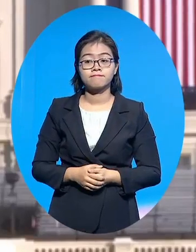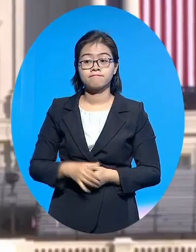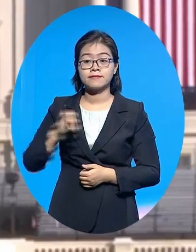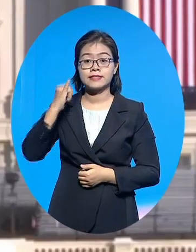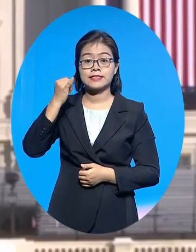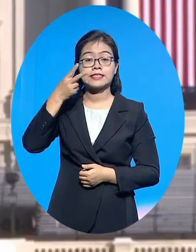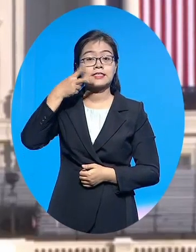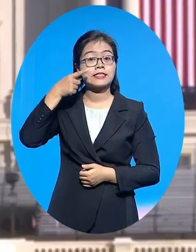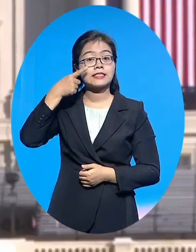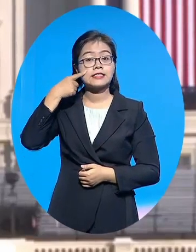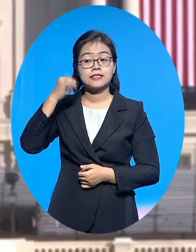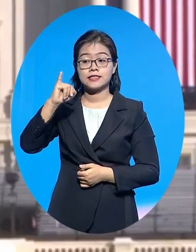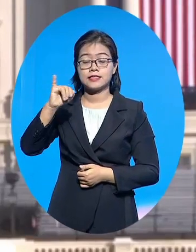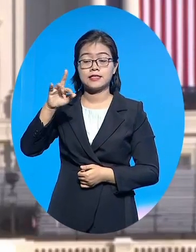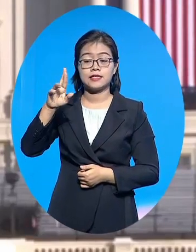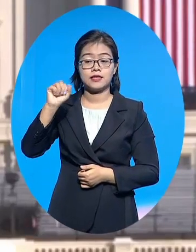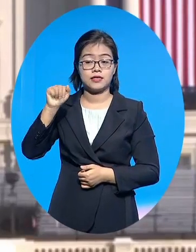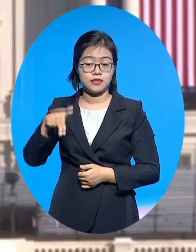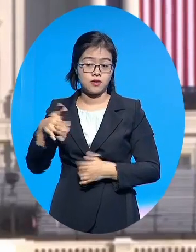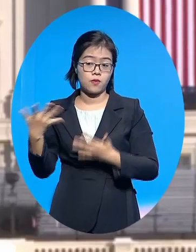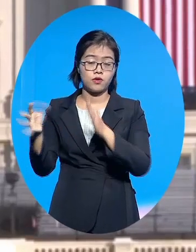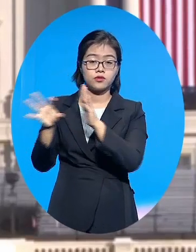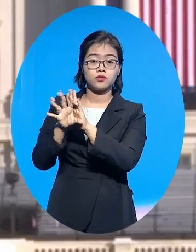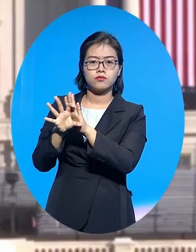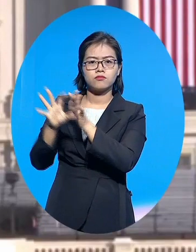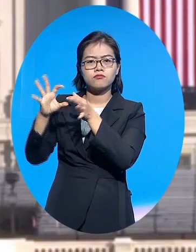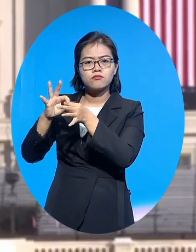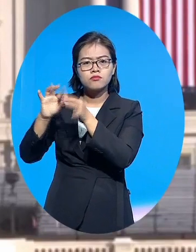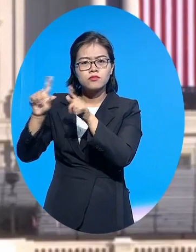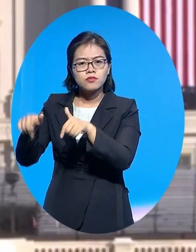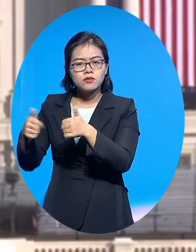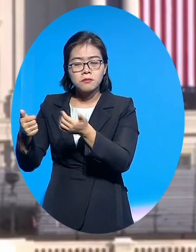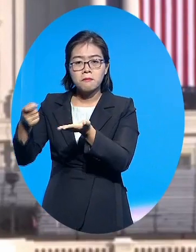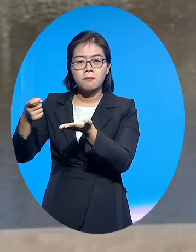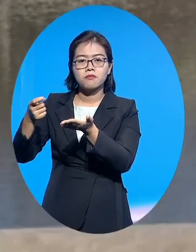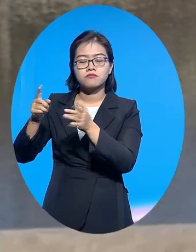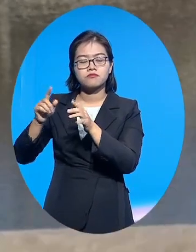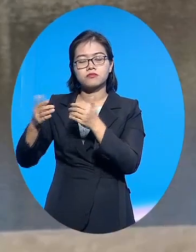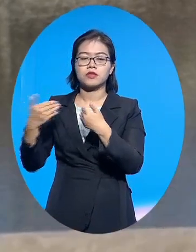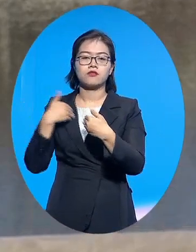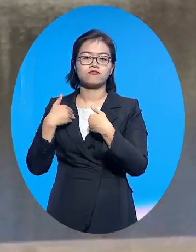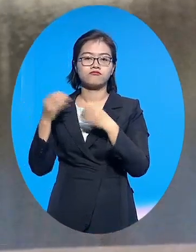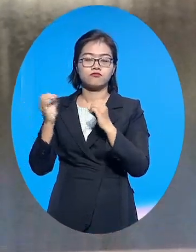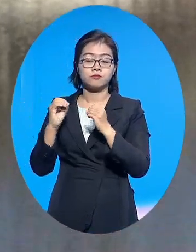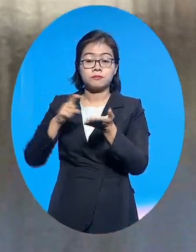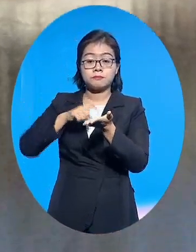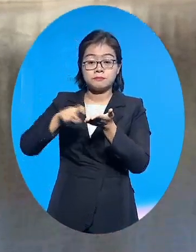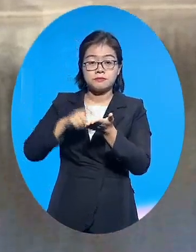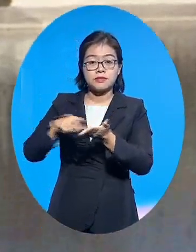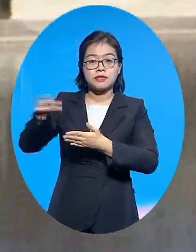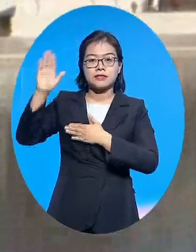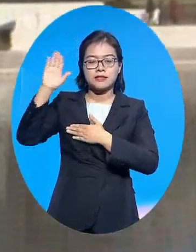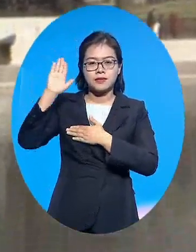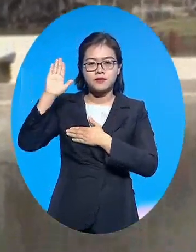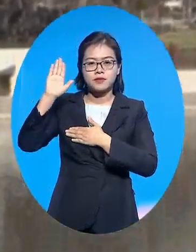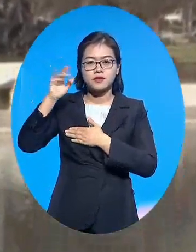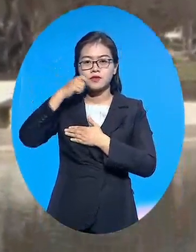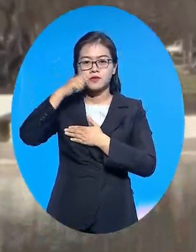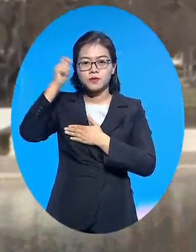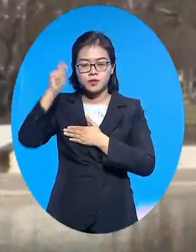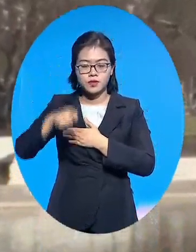năng thay đổi động lực hoặc kết quả của cuộc chiến trong khi đó Mỹ vẫn cam kết cung cấp cho Ukraina sự hỗ trợ an ninh Liên